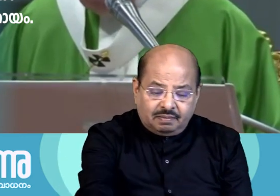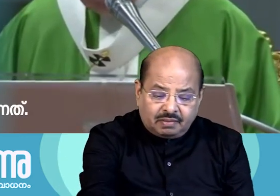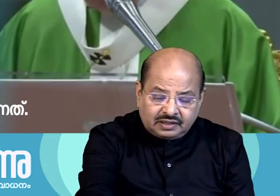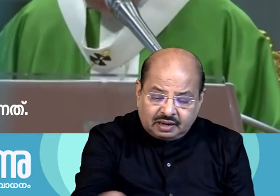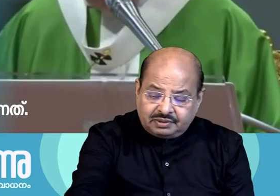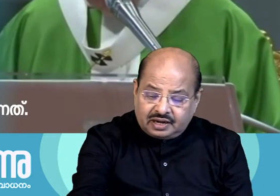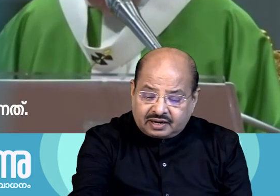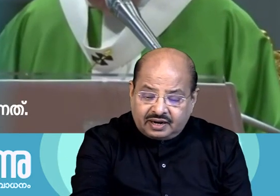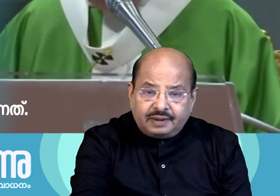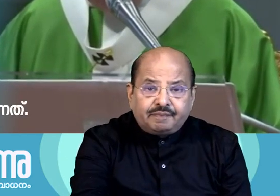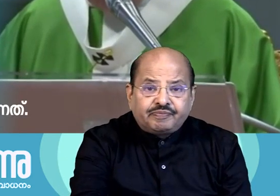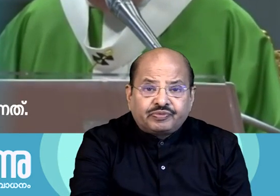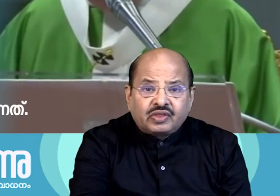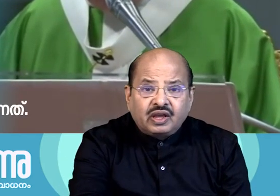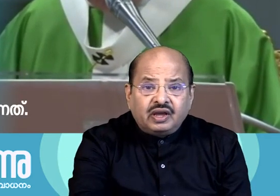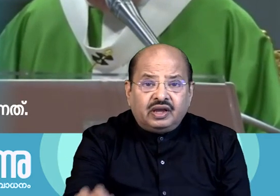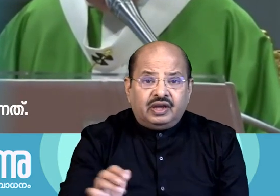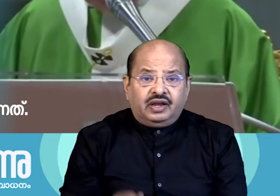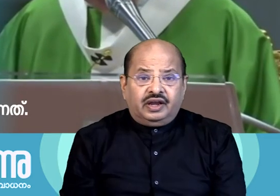പറഞ്ഞത്. മാതാപിതാക്കളെ,